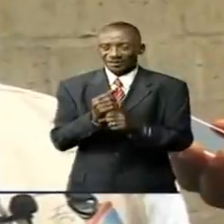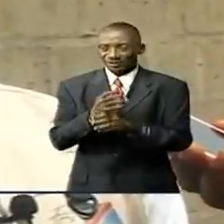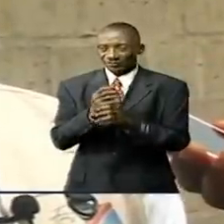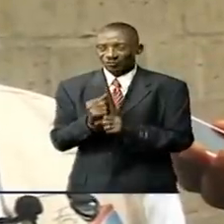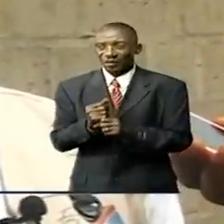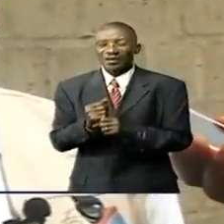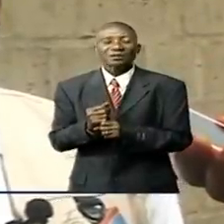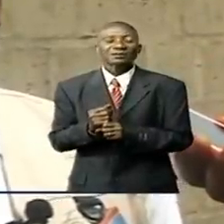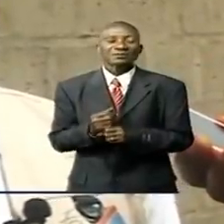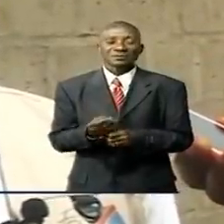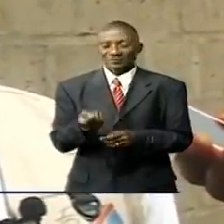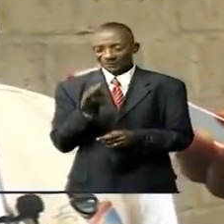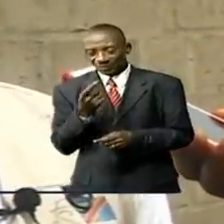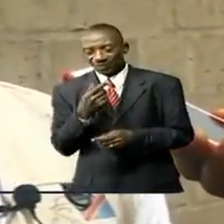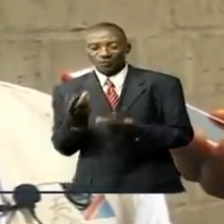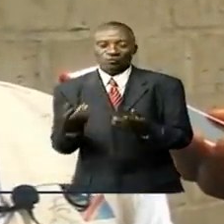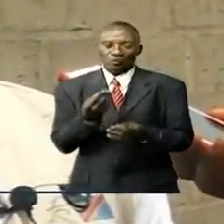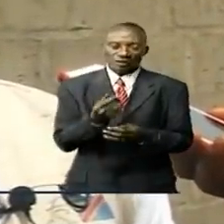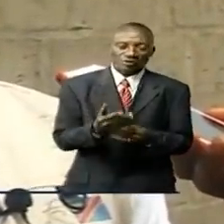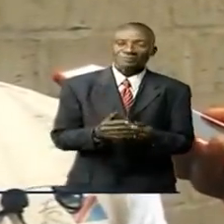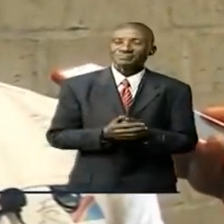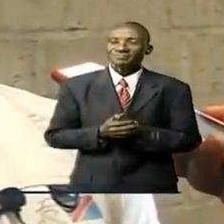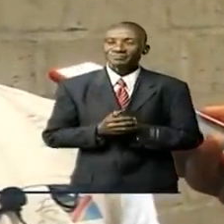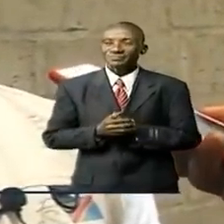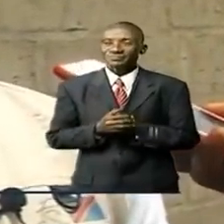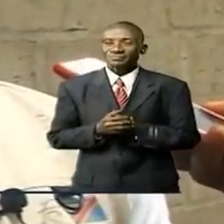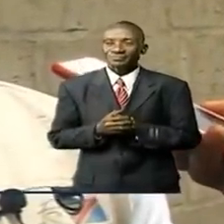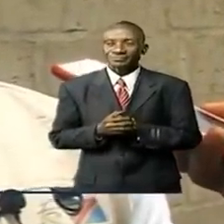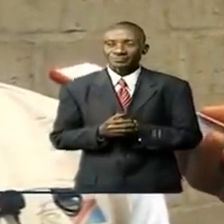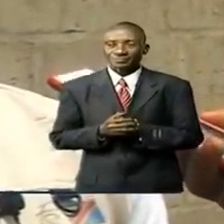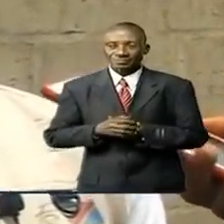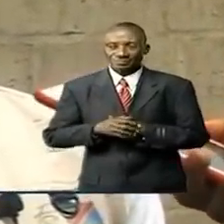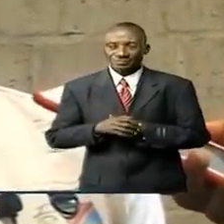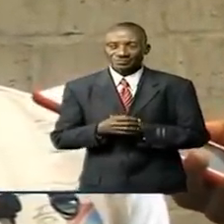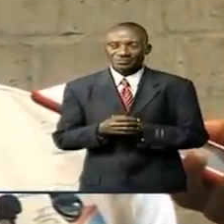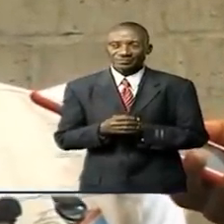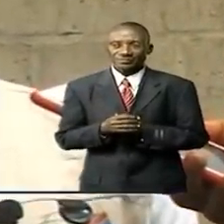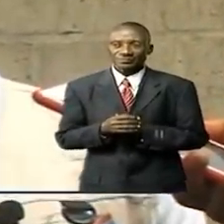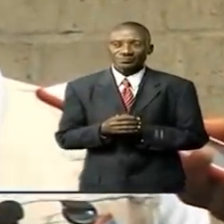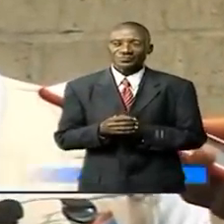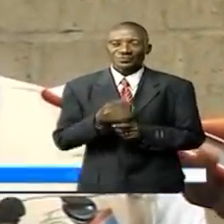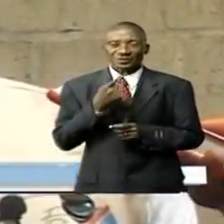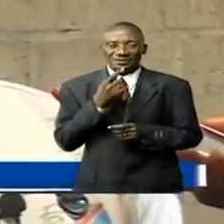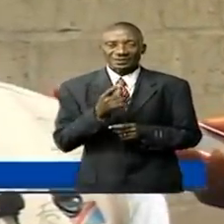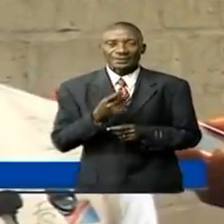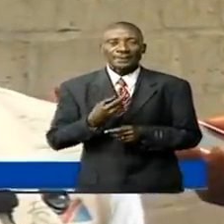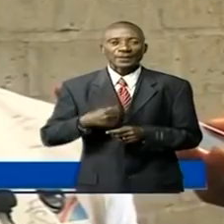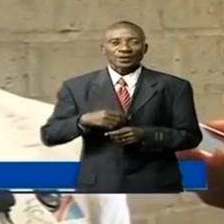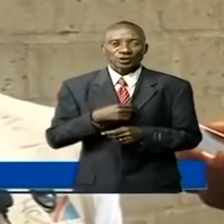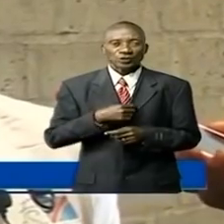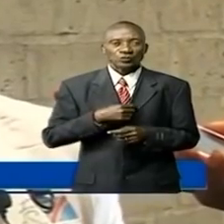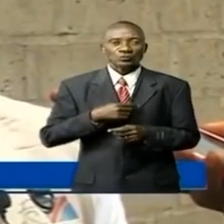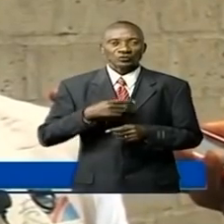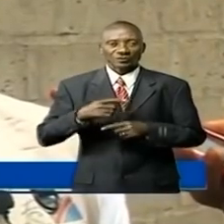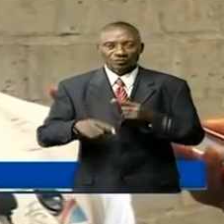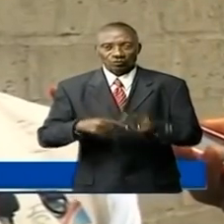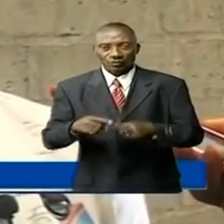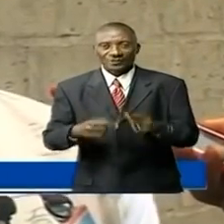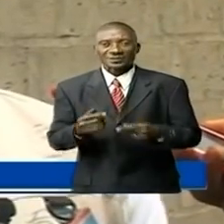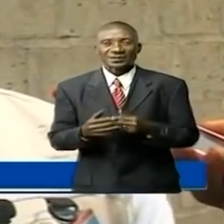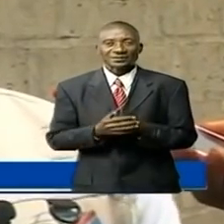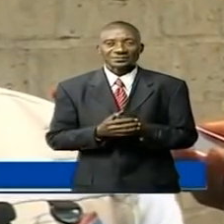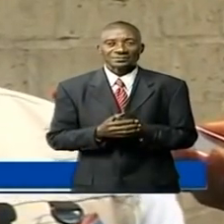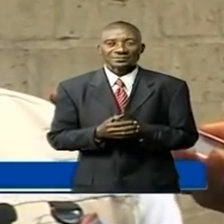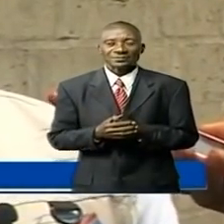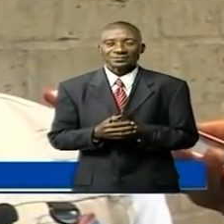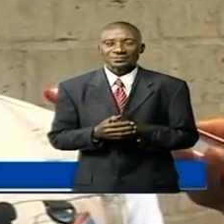deux qu'on ajoute sur STEP signifie deuxième phase qui est venue avec un